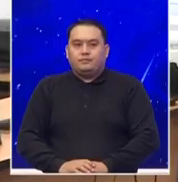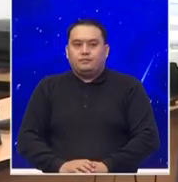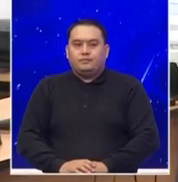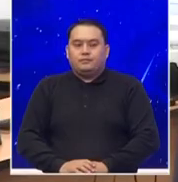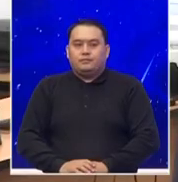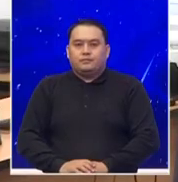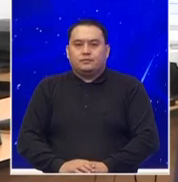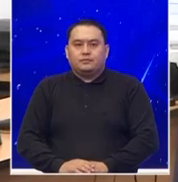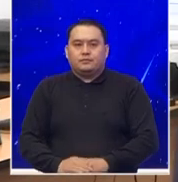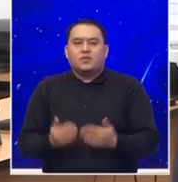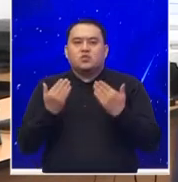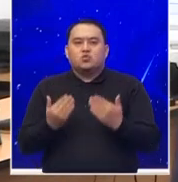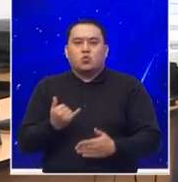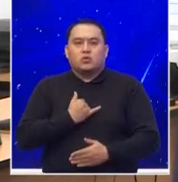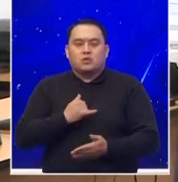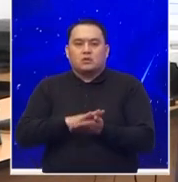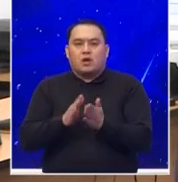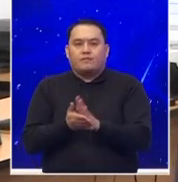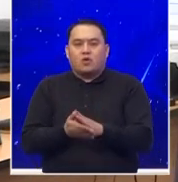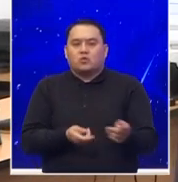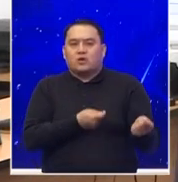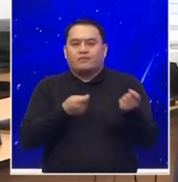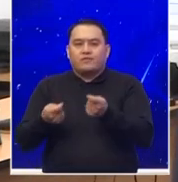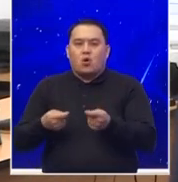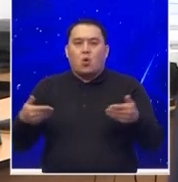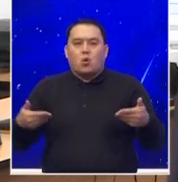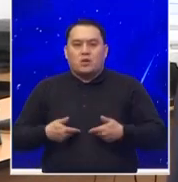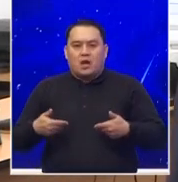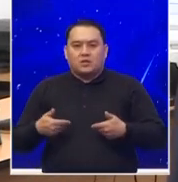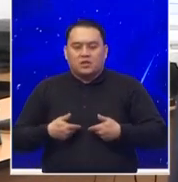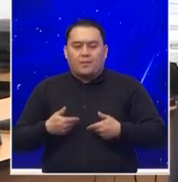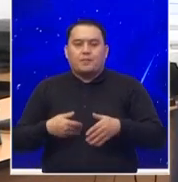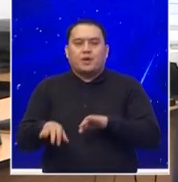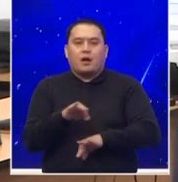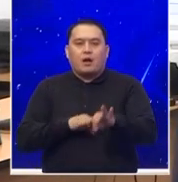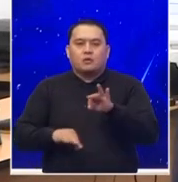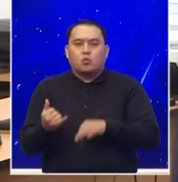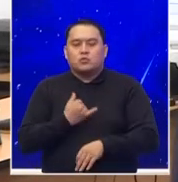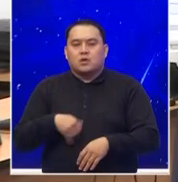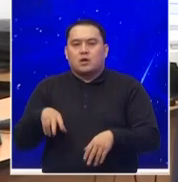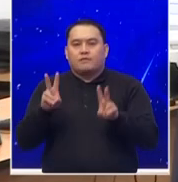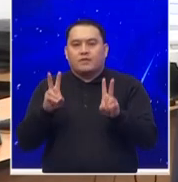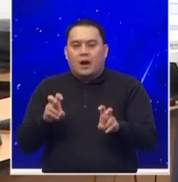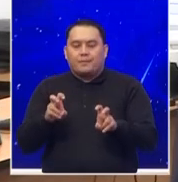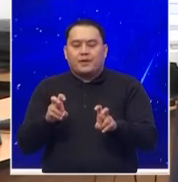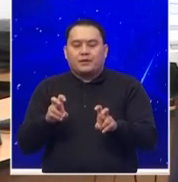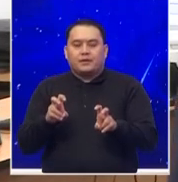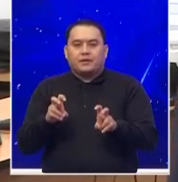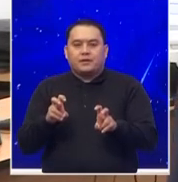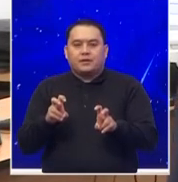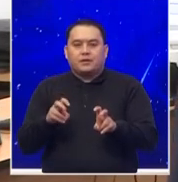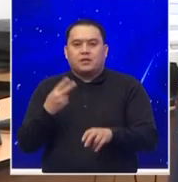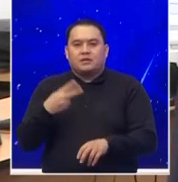На сегодняшний день заключен договор на поставку оборудования из Голландии по проекту в рамках дорожной карты